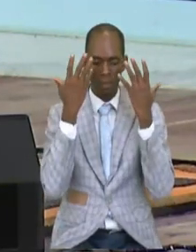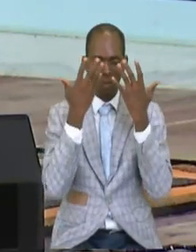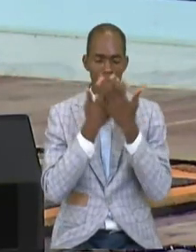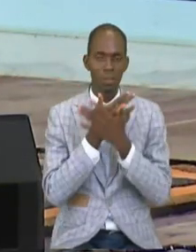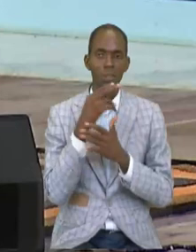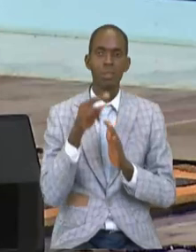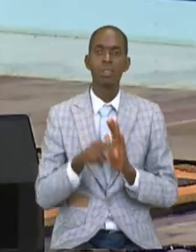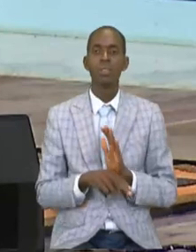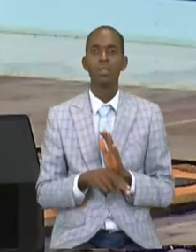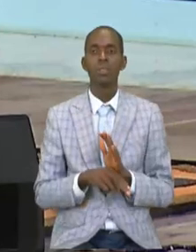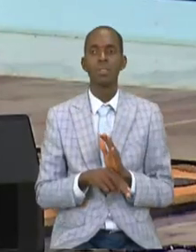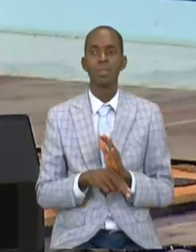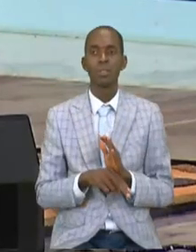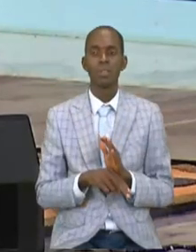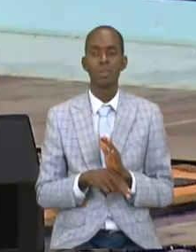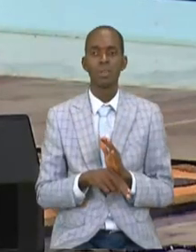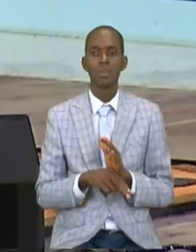les ténèbres.